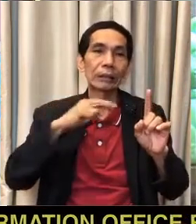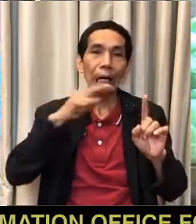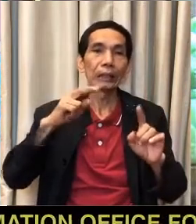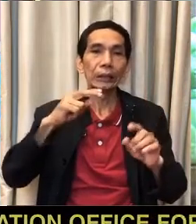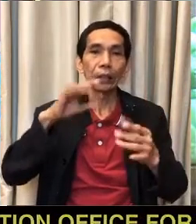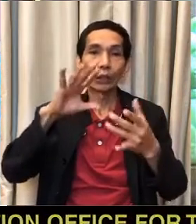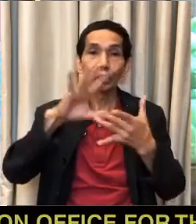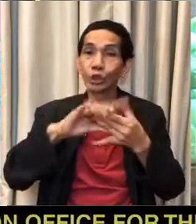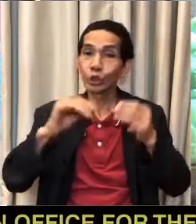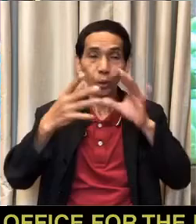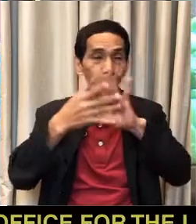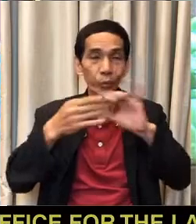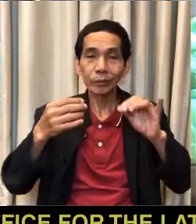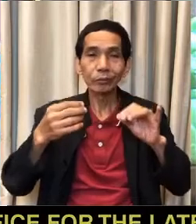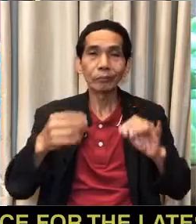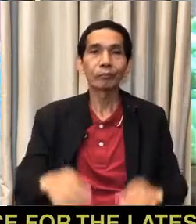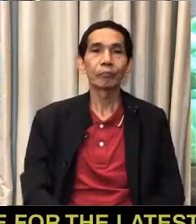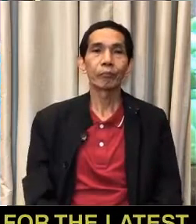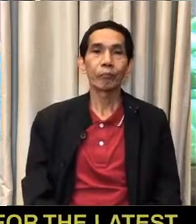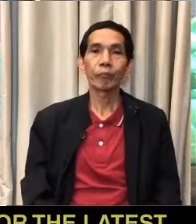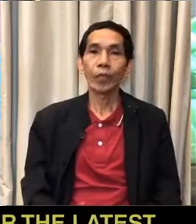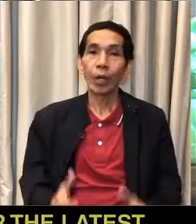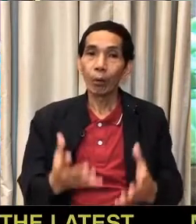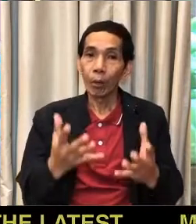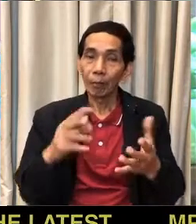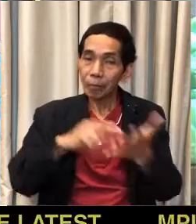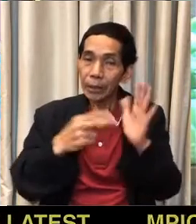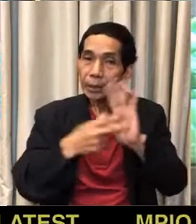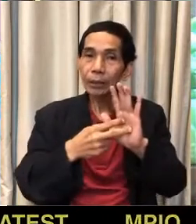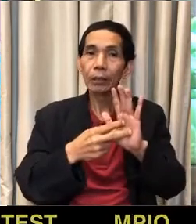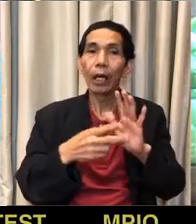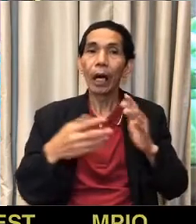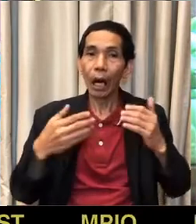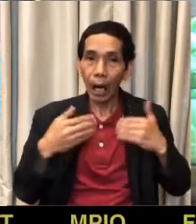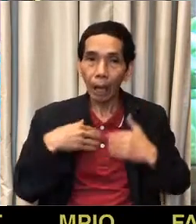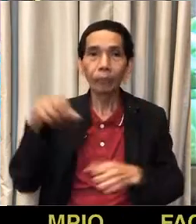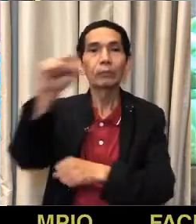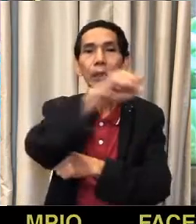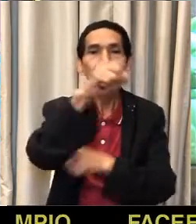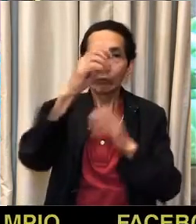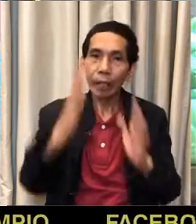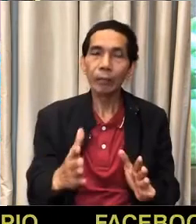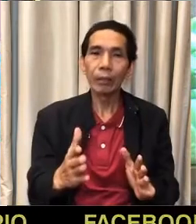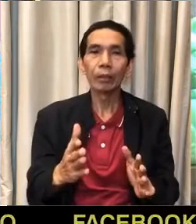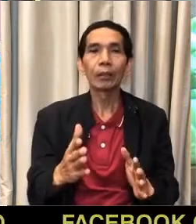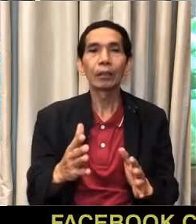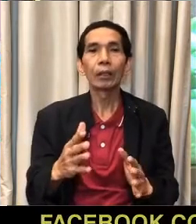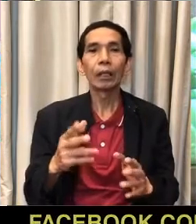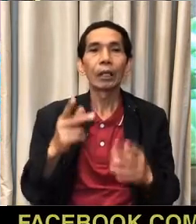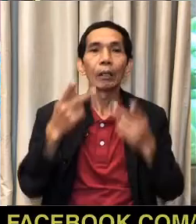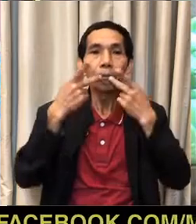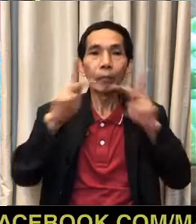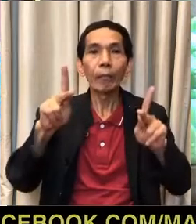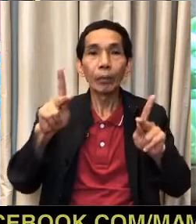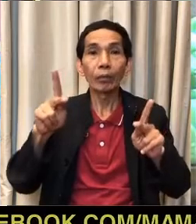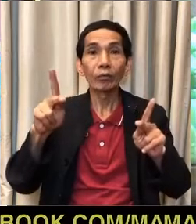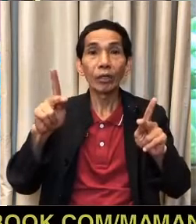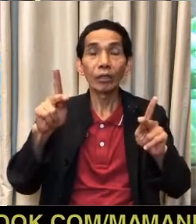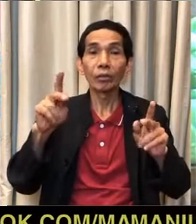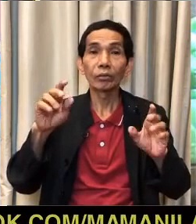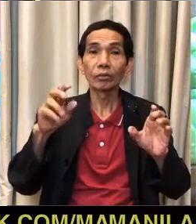istorya. Ito ang istorya. Ibig palang sabihin, may mga driver pa ng pampublikong